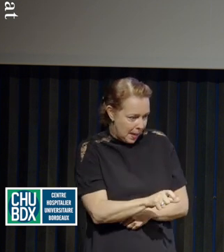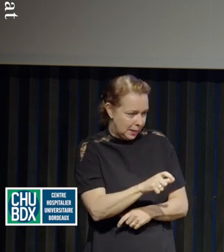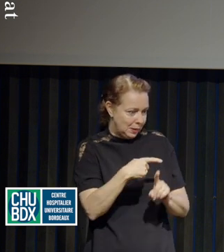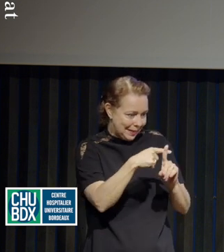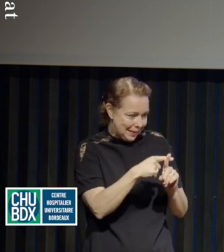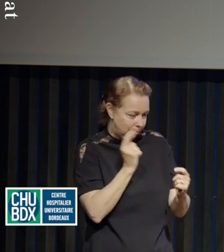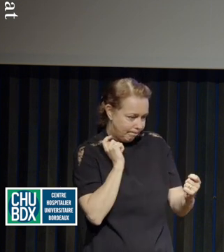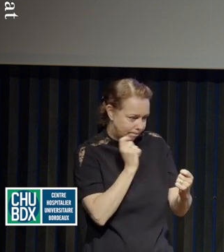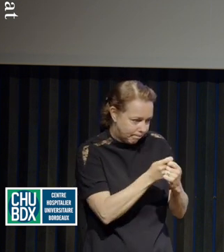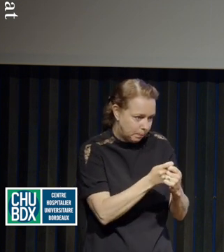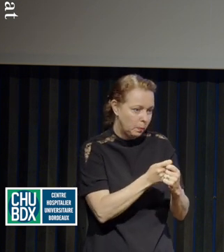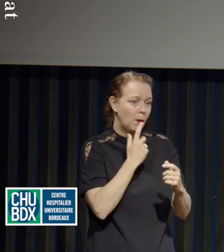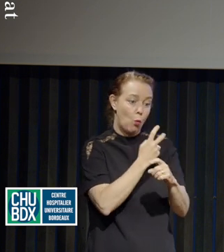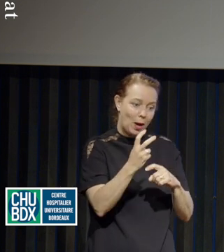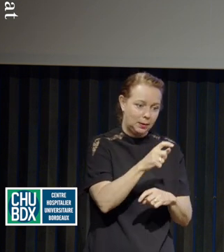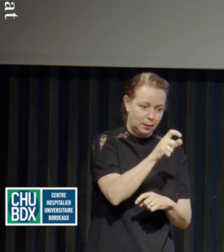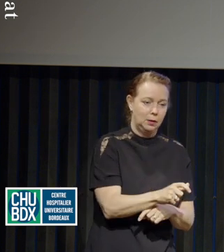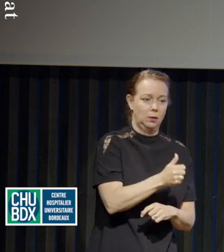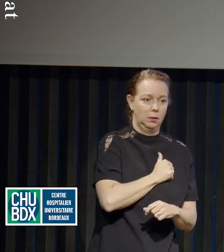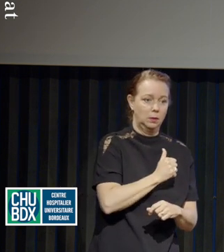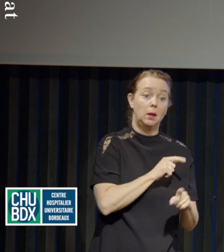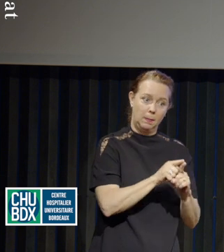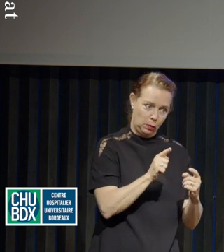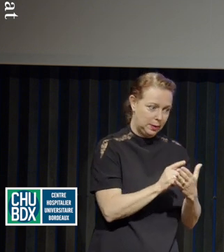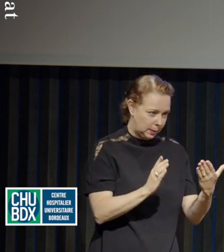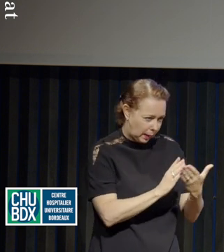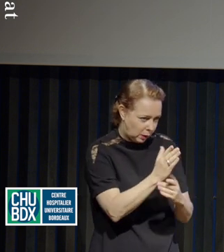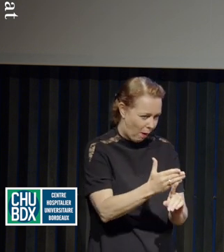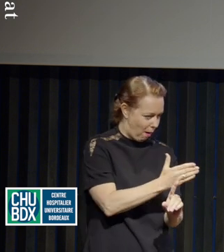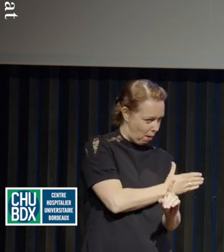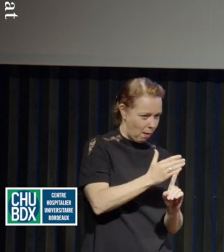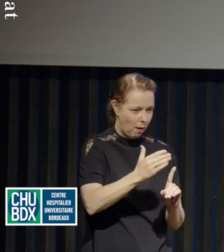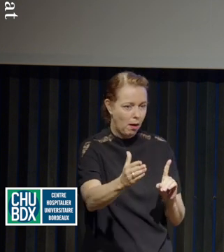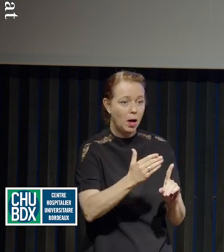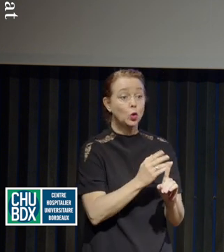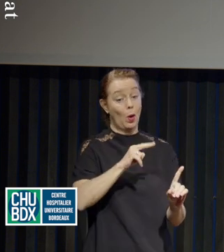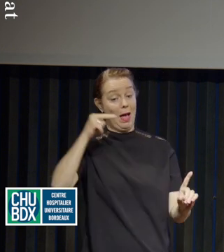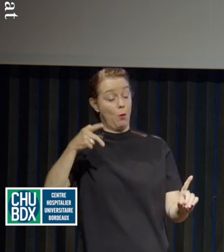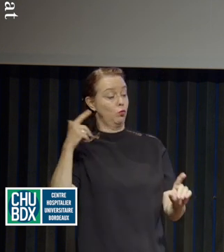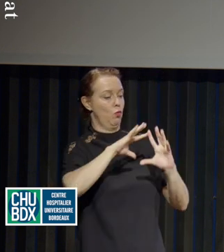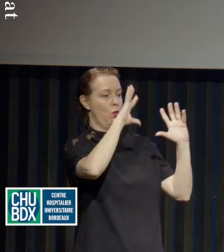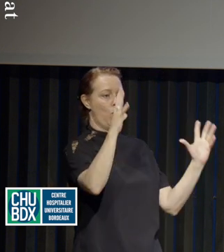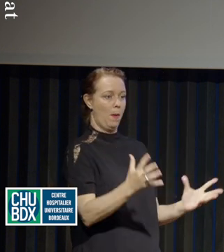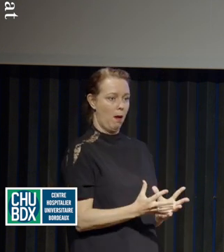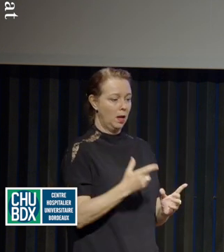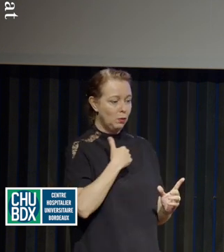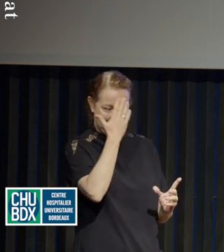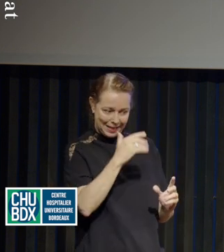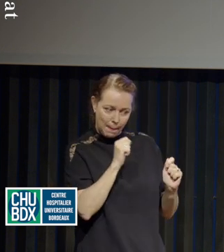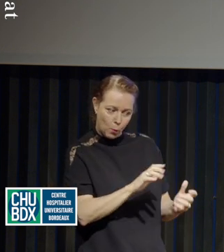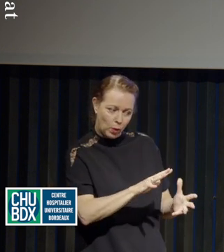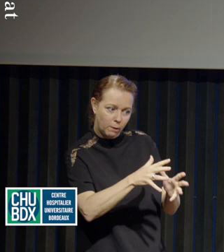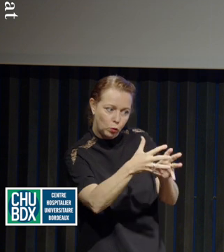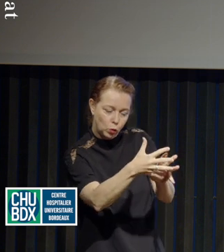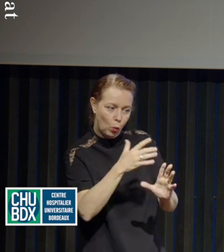sur des facteurs de risque individuels et sur des trajectoires, avec une approche beaucoup plus globale, évolutive, qui prend en compte